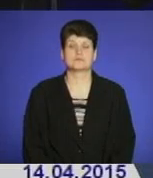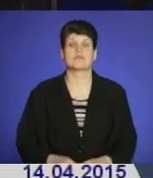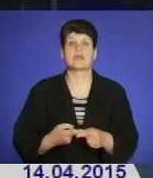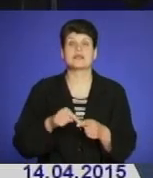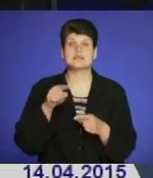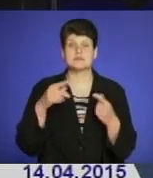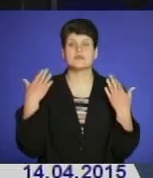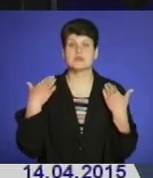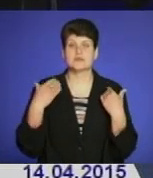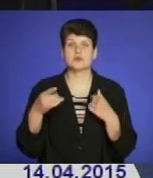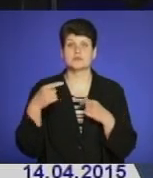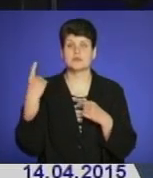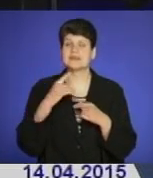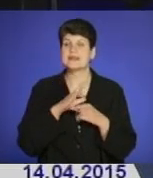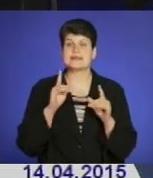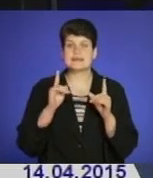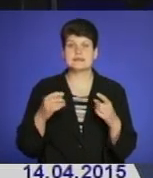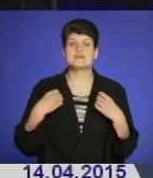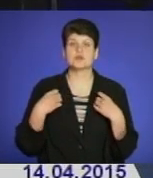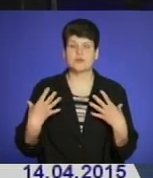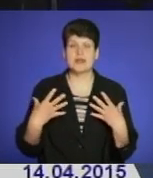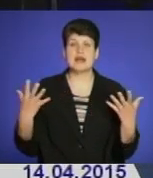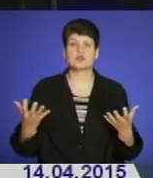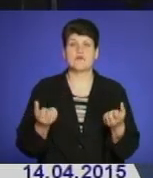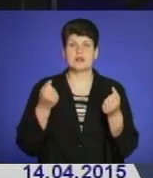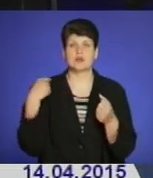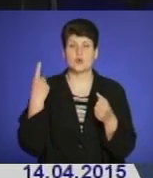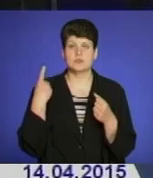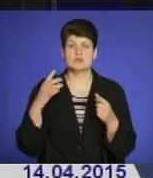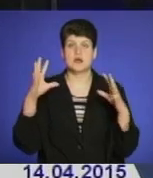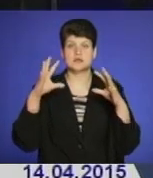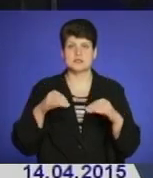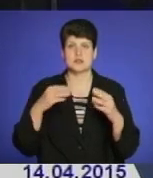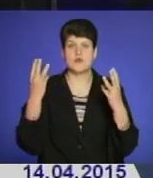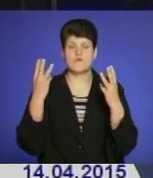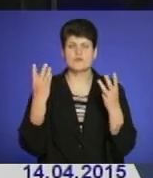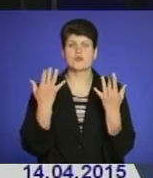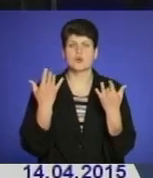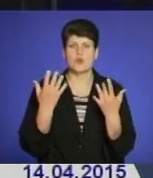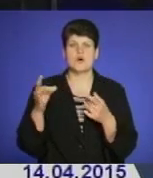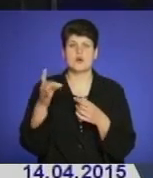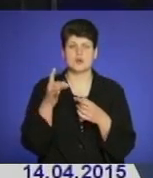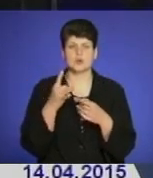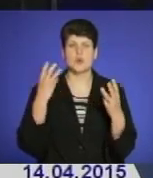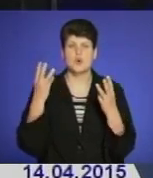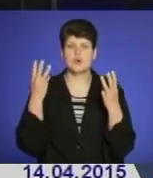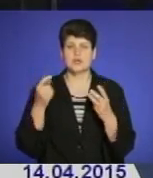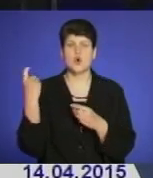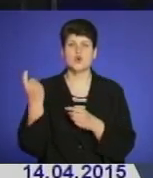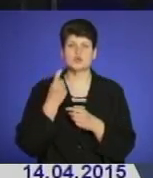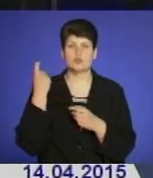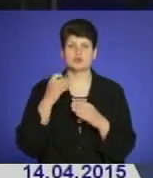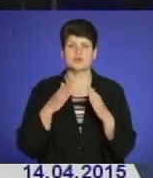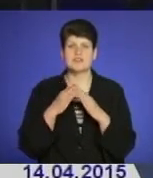Цими вихідними на Тернопільщині не тільки святкували. Рятувальники області гасили вогонь у кількох районах. Горіли господарські